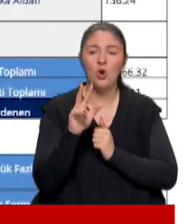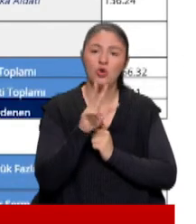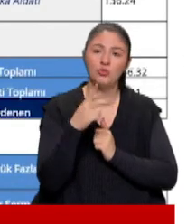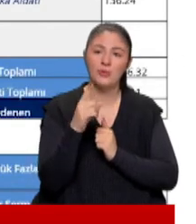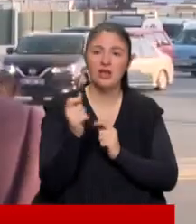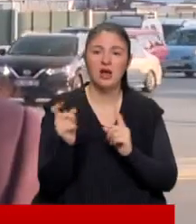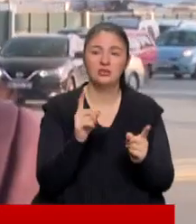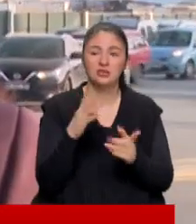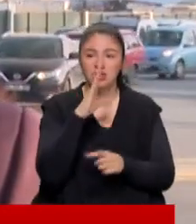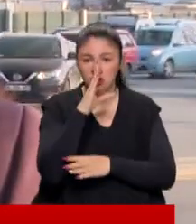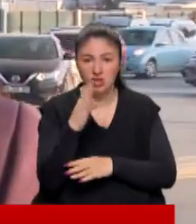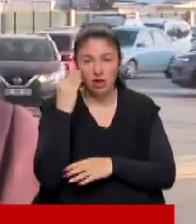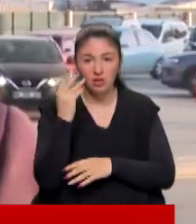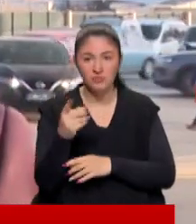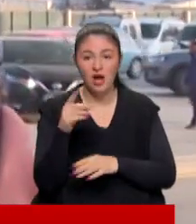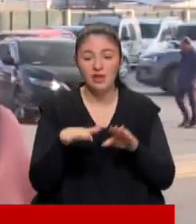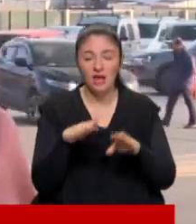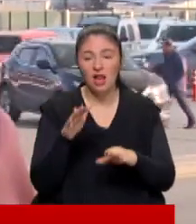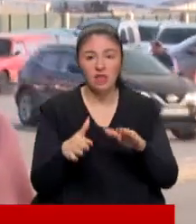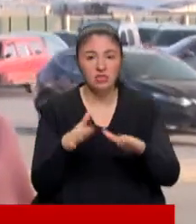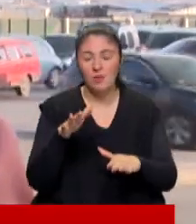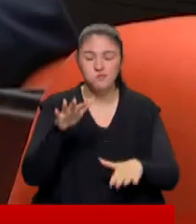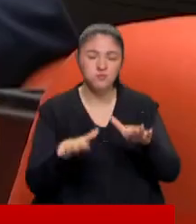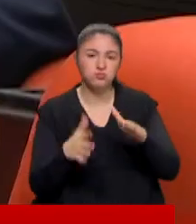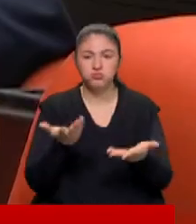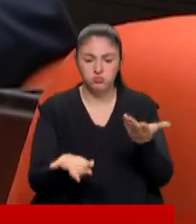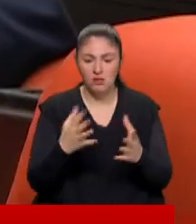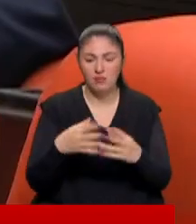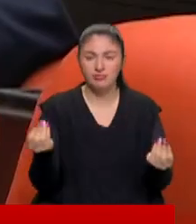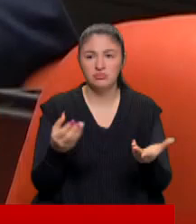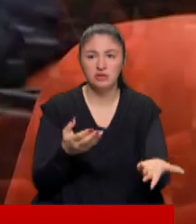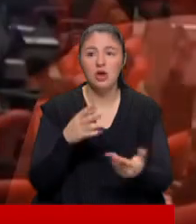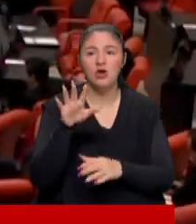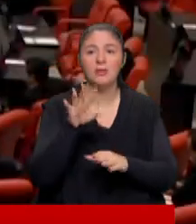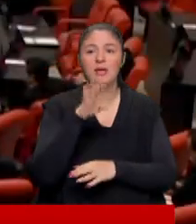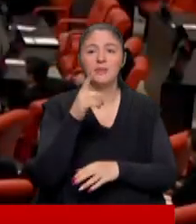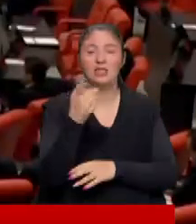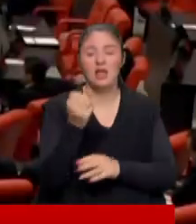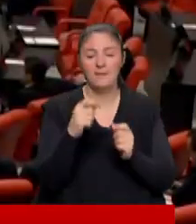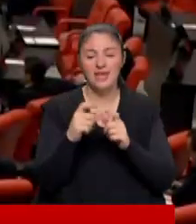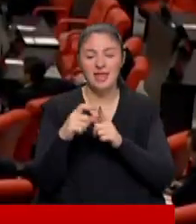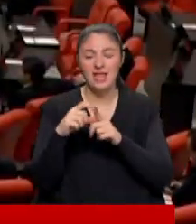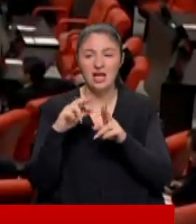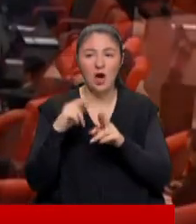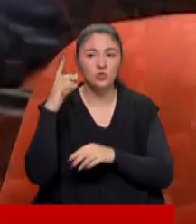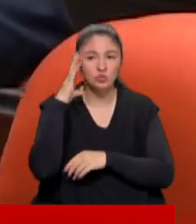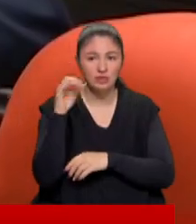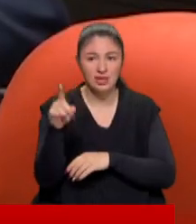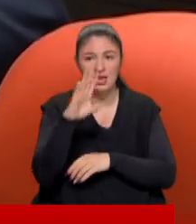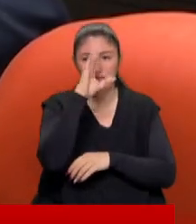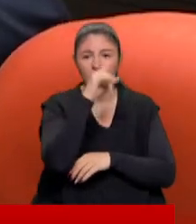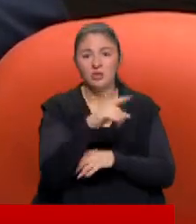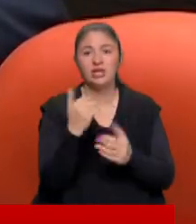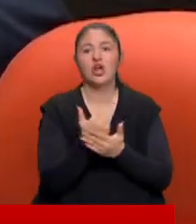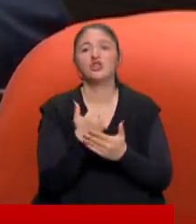bin lira arasında. Ciddi anlamda adalet terazisi şaşmış durumda. Ortalama 40 bin TL alan BDDK uzmanı